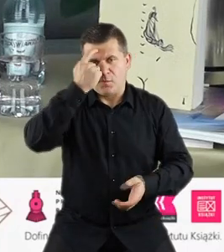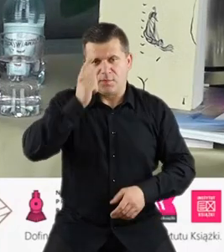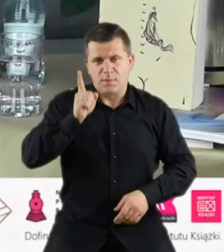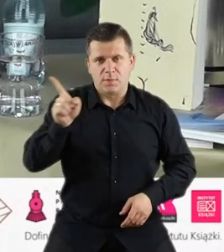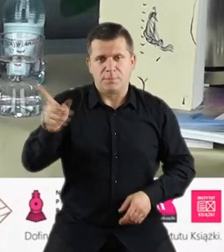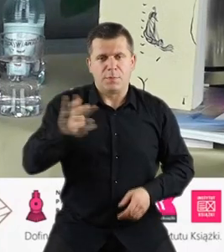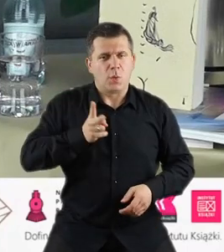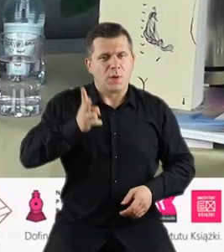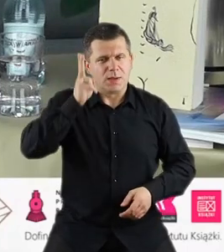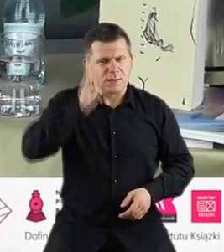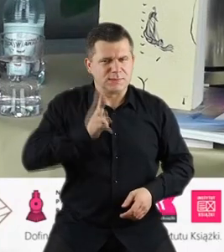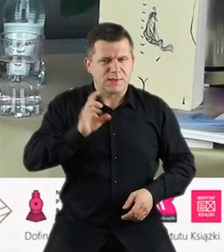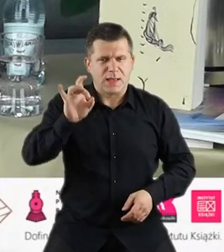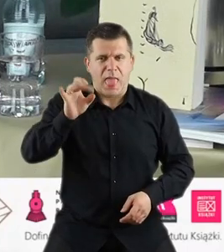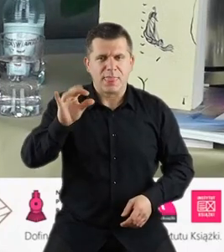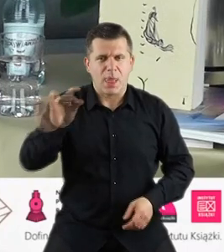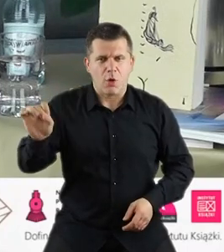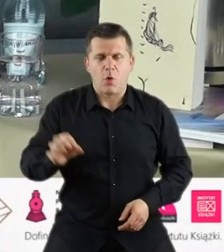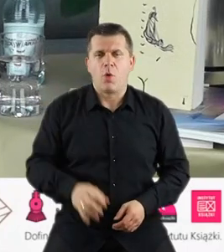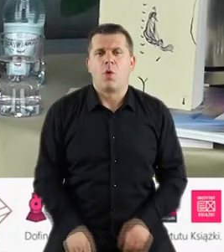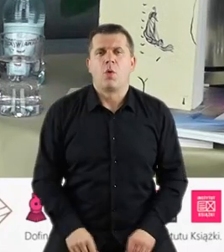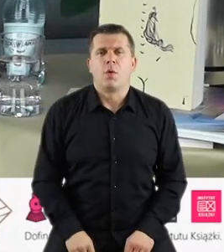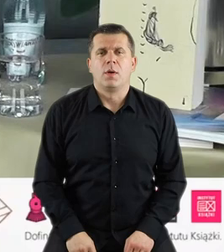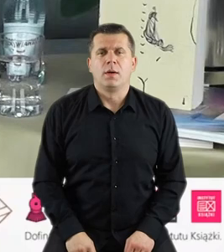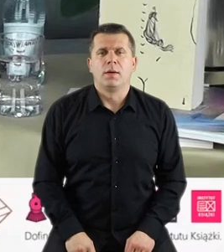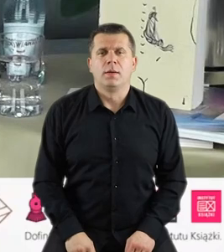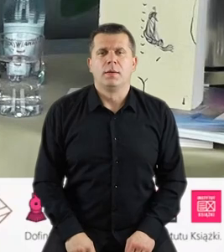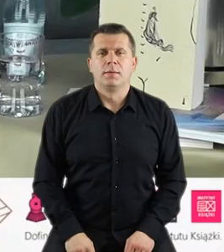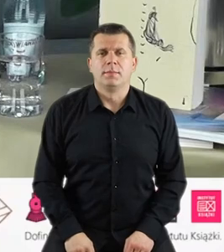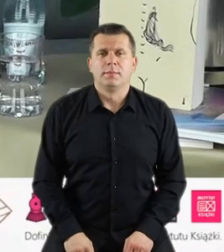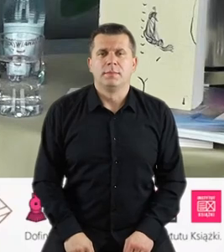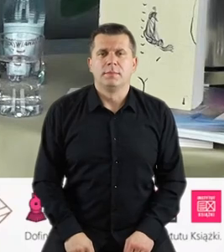był Instytut Goethego, teraz jest